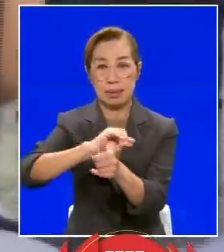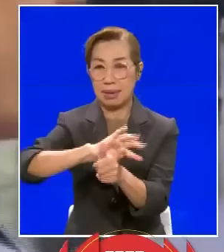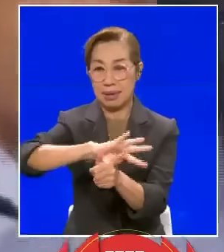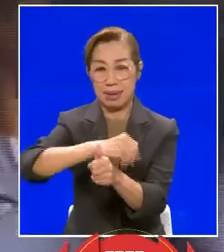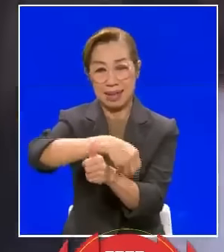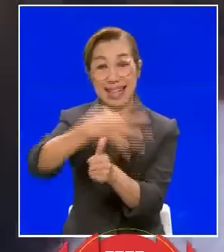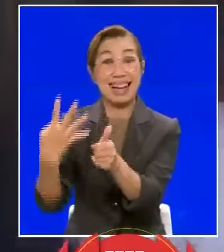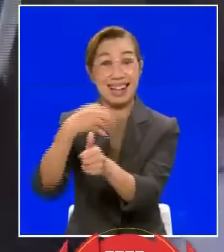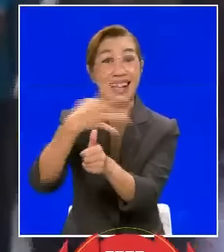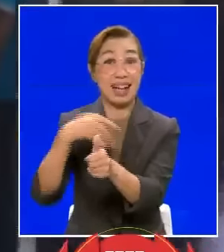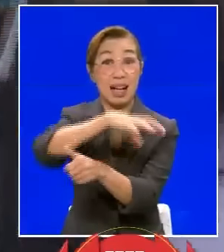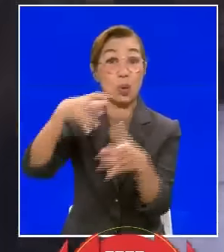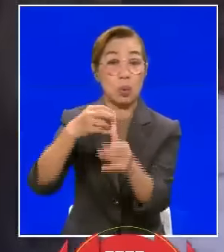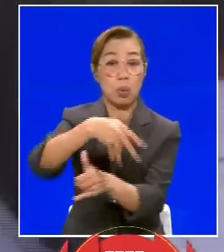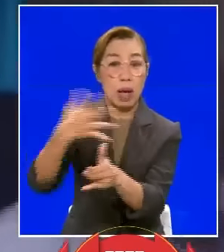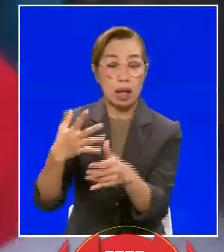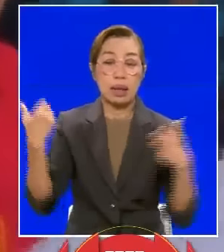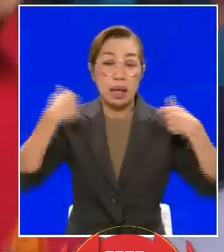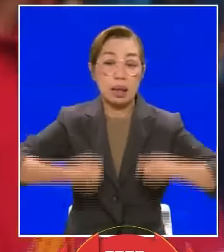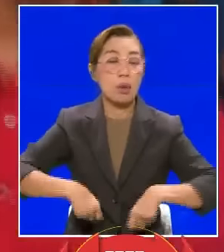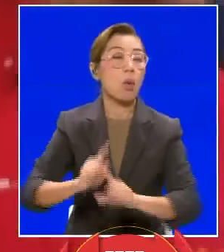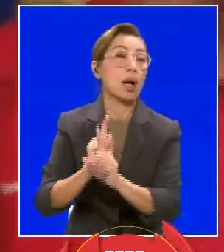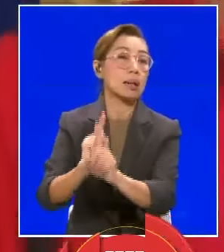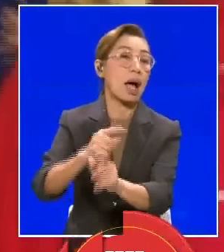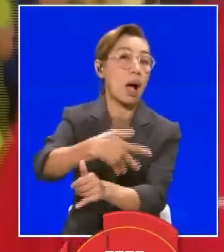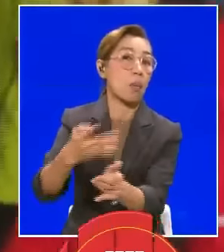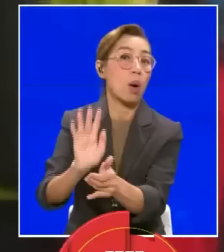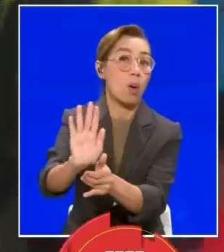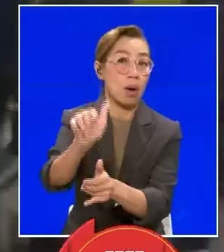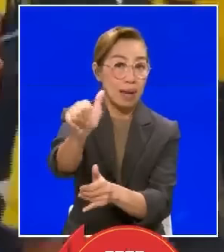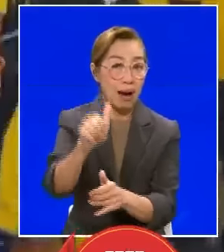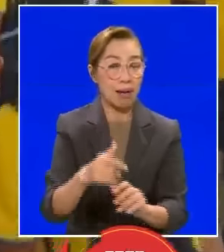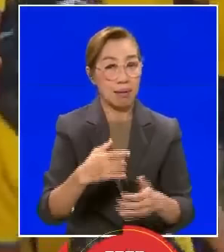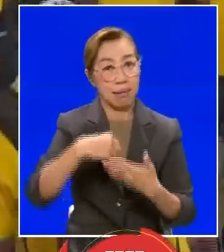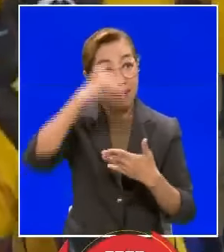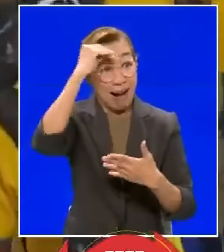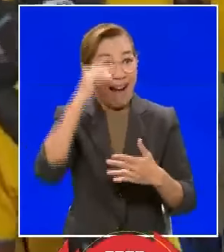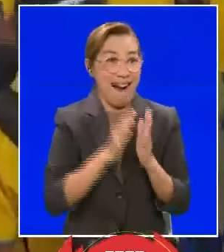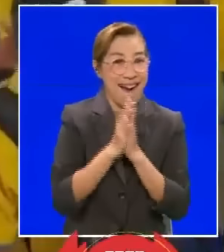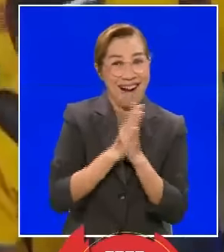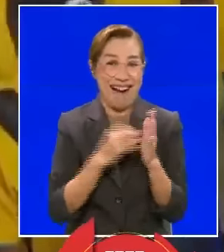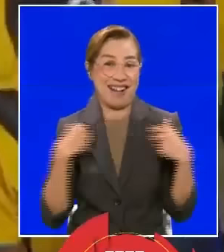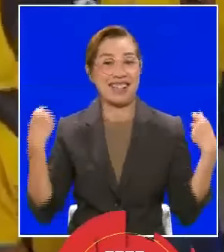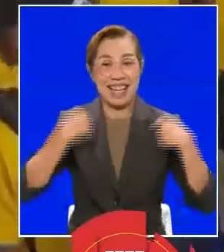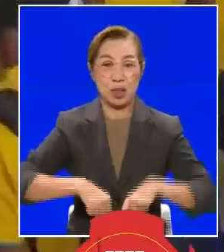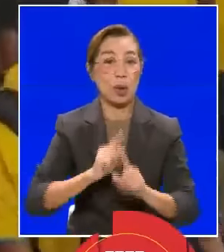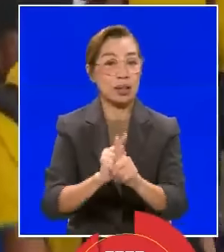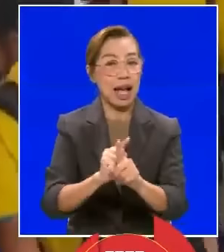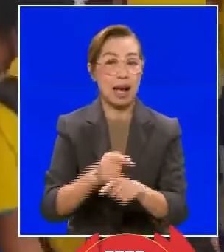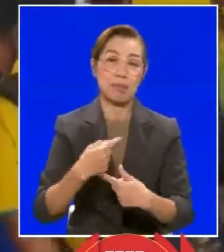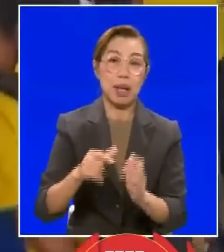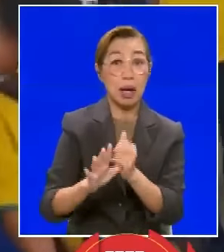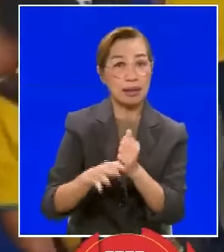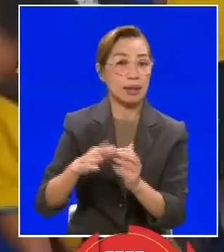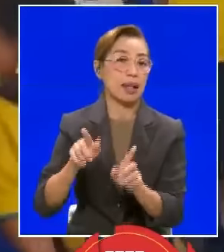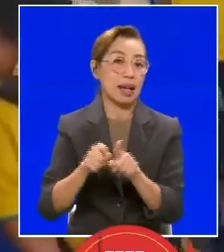างเต็มที่เลยก็ถือว่าเป็นแห่งแรกของประเทศไทยด้วยก็ทำให้นักเรียนเนี่ยนะคะโอ้โหแต่งการตามเพศสภาพมากันเยอะมากโด